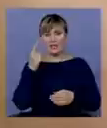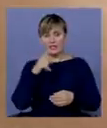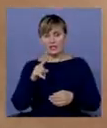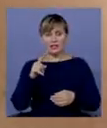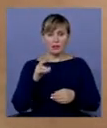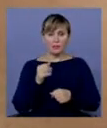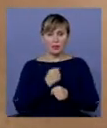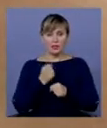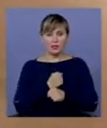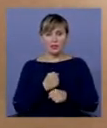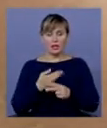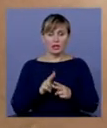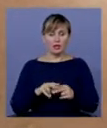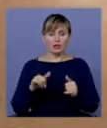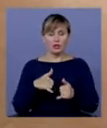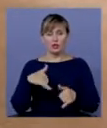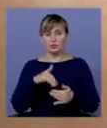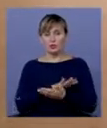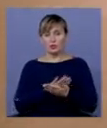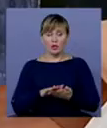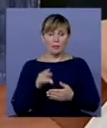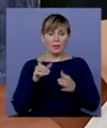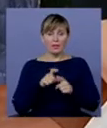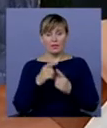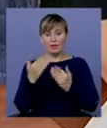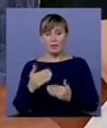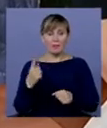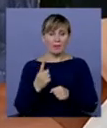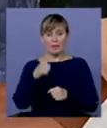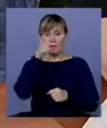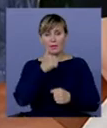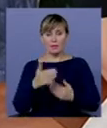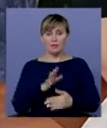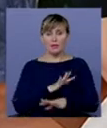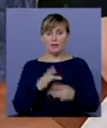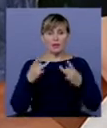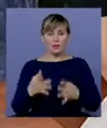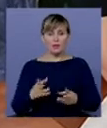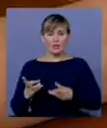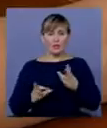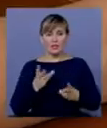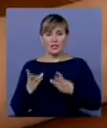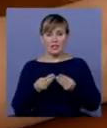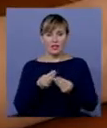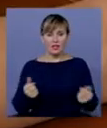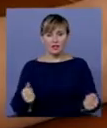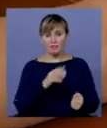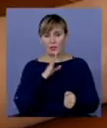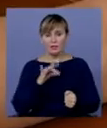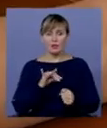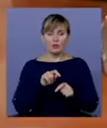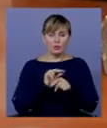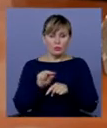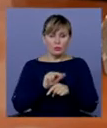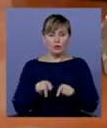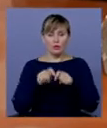идеи по изготовлению экологически чистых товаров. По словам Евгения, в первый месяц ему было непросто мотивировать многодетных мам и убедить их открыть